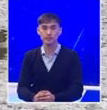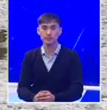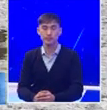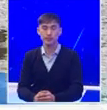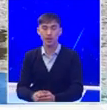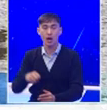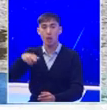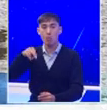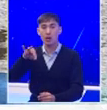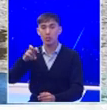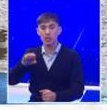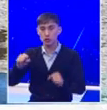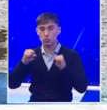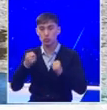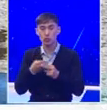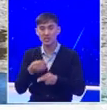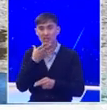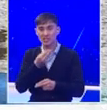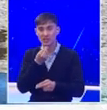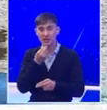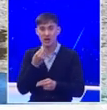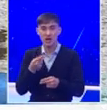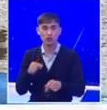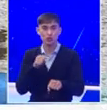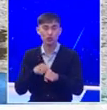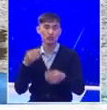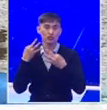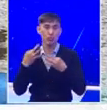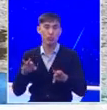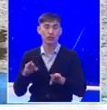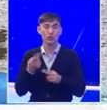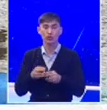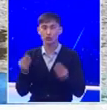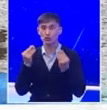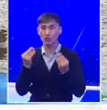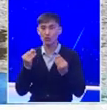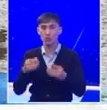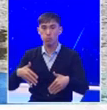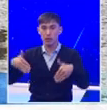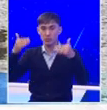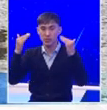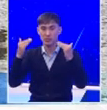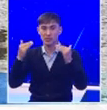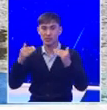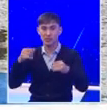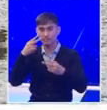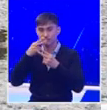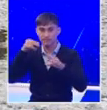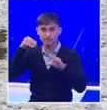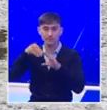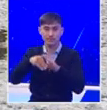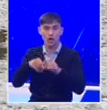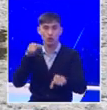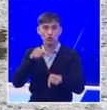парапланерный спорт очень красивый это своеобразное чувство свободы это очень здорово парить под небесами рассекая облака я